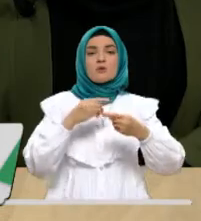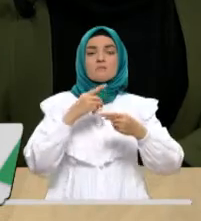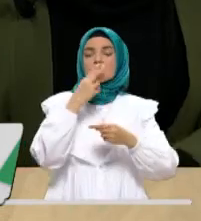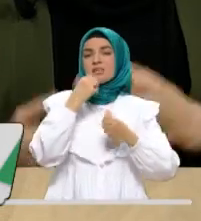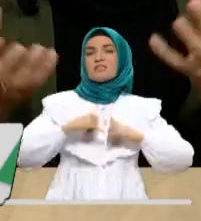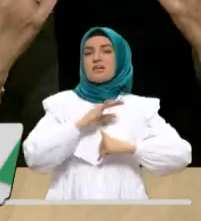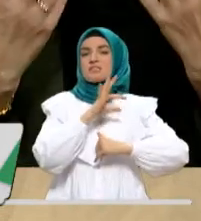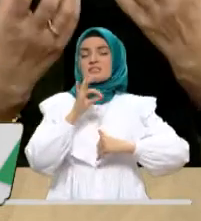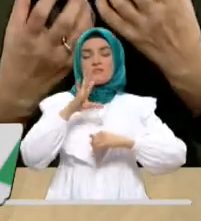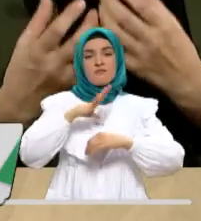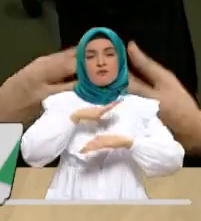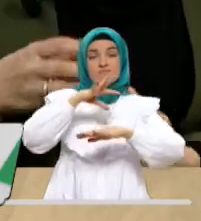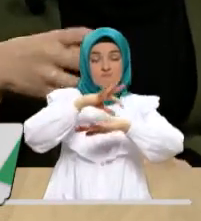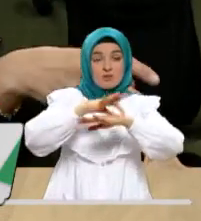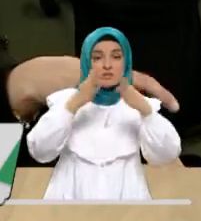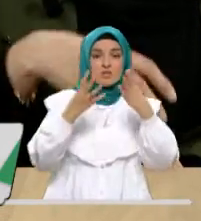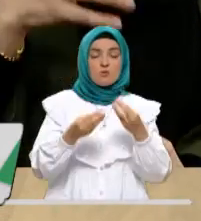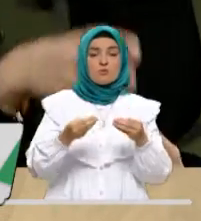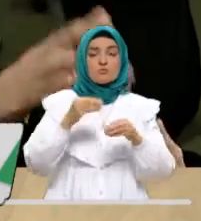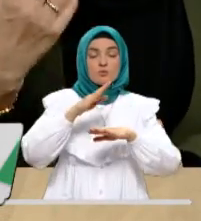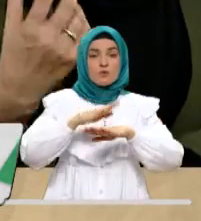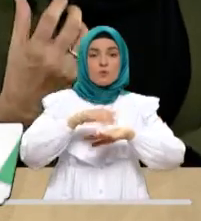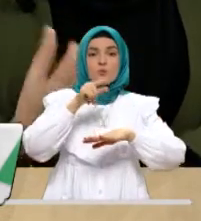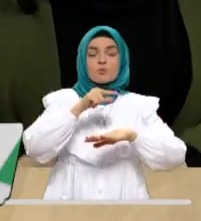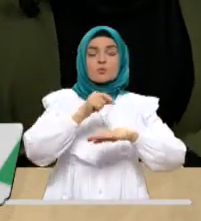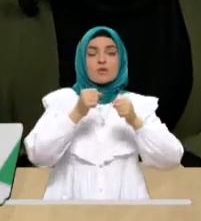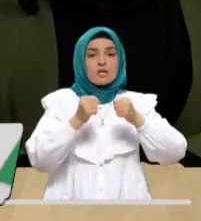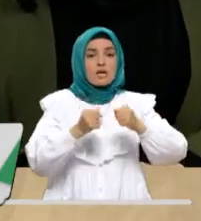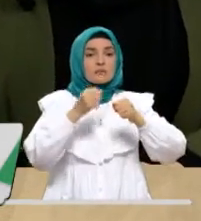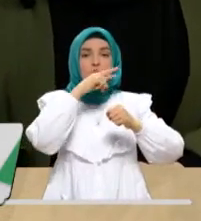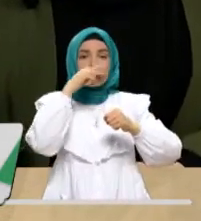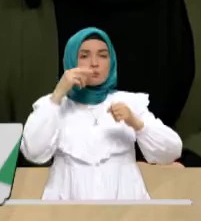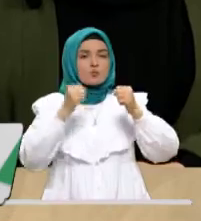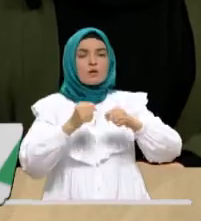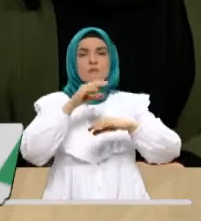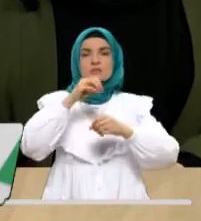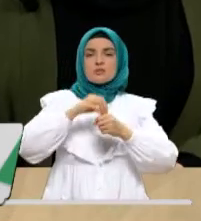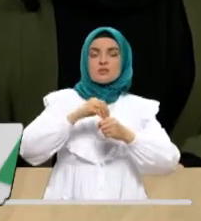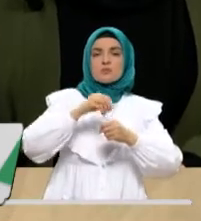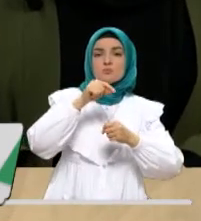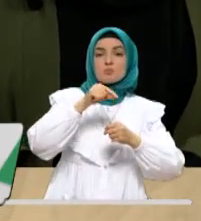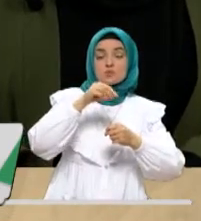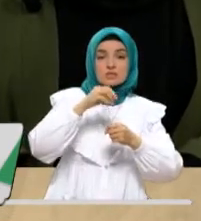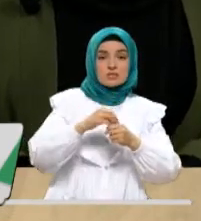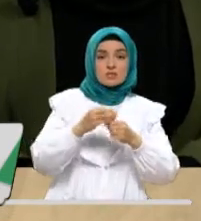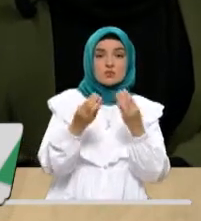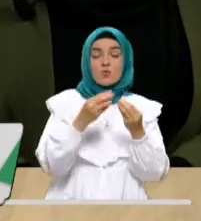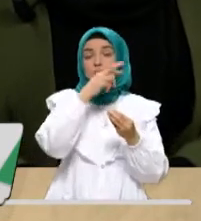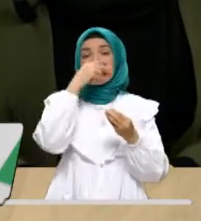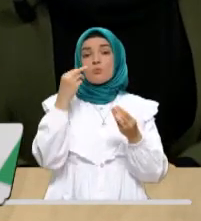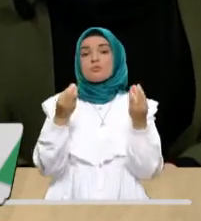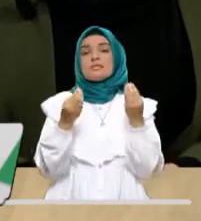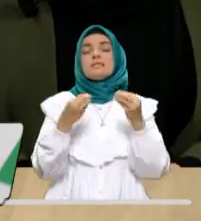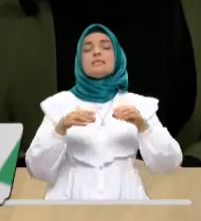sebep oluyor. Daha çok kokması için, hani o kokunun daha çok kalması için. Bu açıdan yani çok kokması çok iyi bir